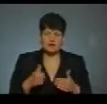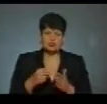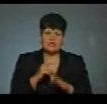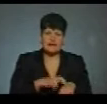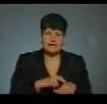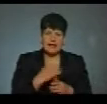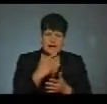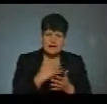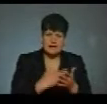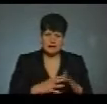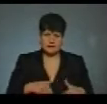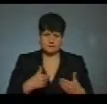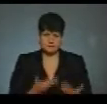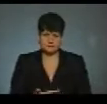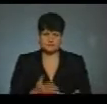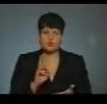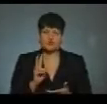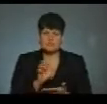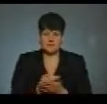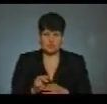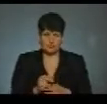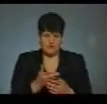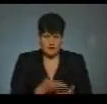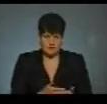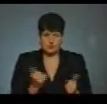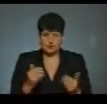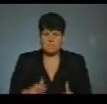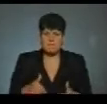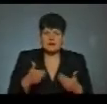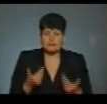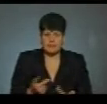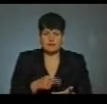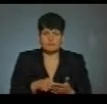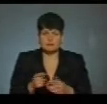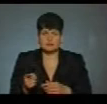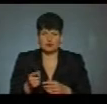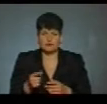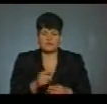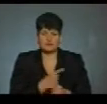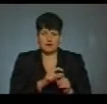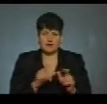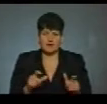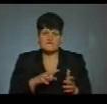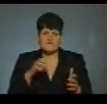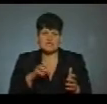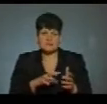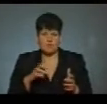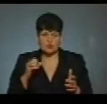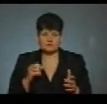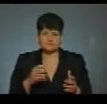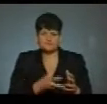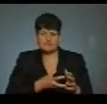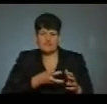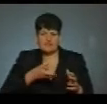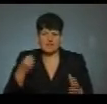тих лікарень, які займаються лікуванням. Сьогодні ми передали для лікарень міста Тернополя відсмоктувачі, які призначили того, щоб витягувати